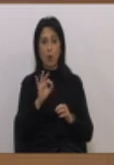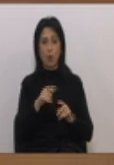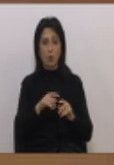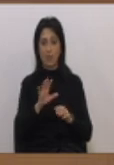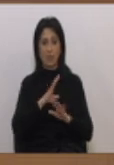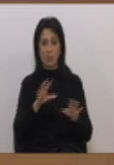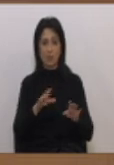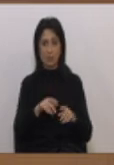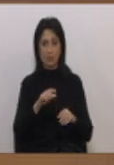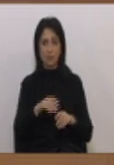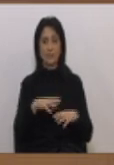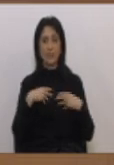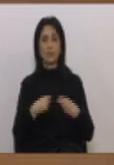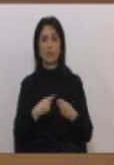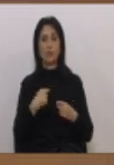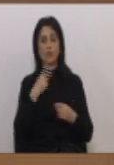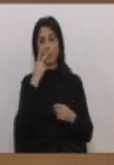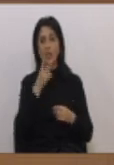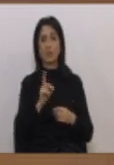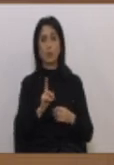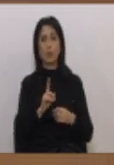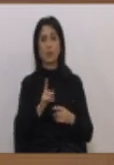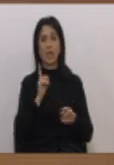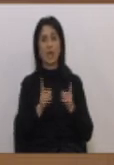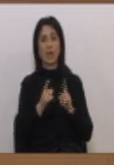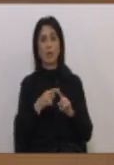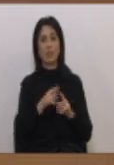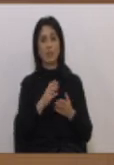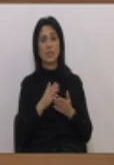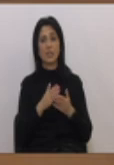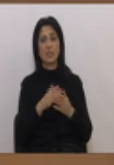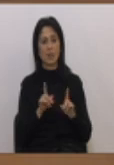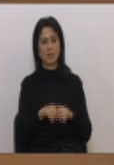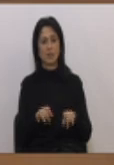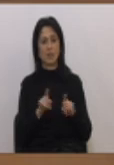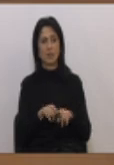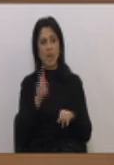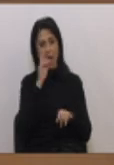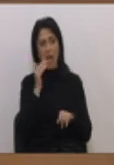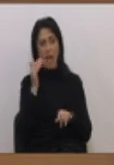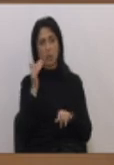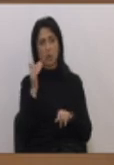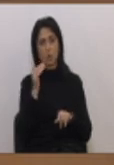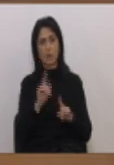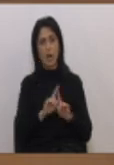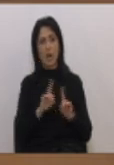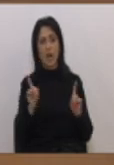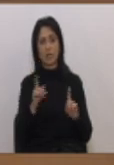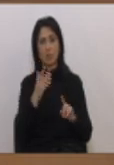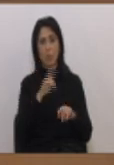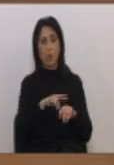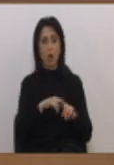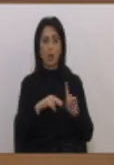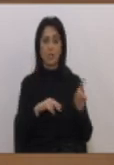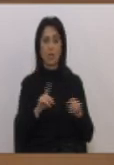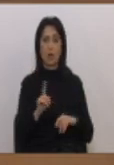მიმართებაში. სამწუხაროდ ჩვენ ვხედავთ, რომ რეალურად ეს არის ტენდენცია უკვე ხელისუფლების მხრიდან და განსაკუთრებით პოლიციის